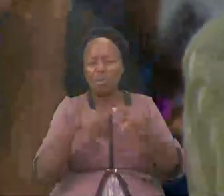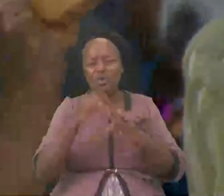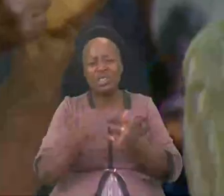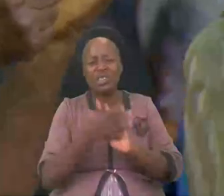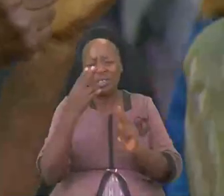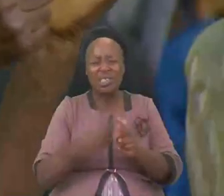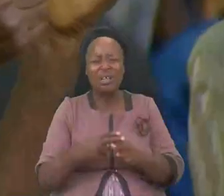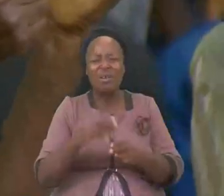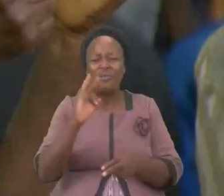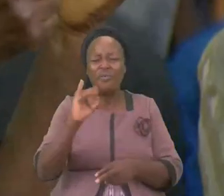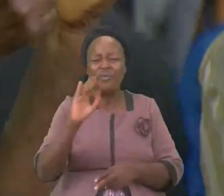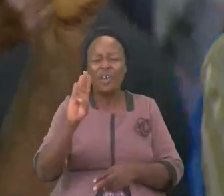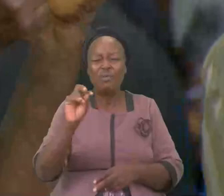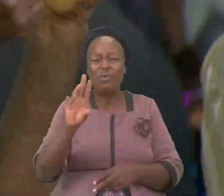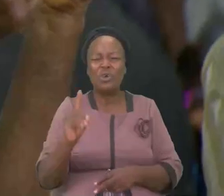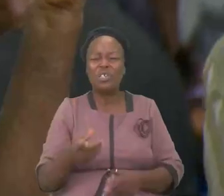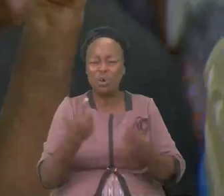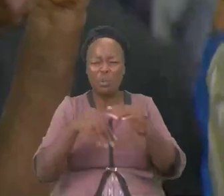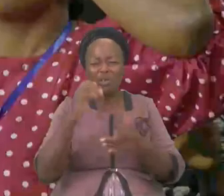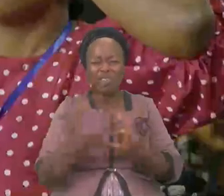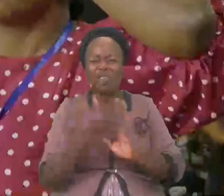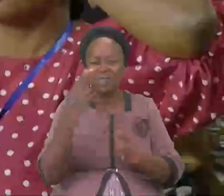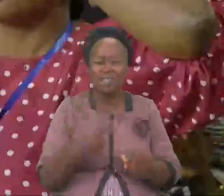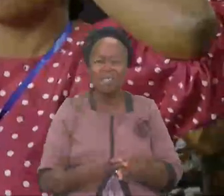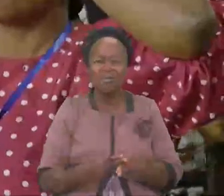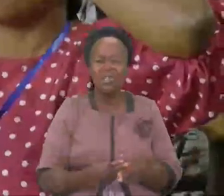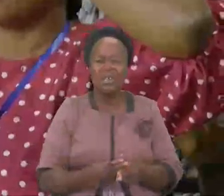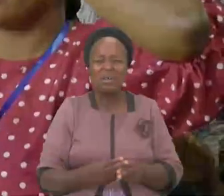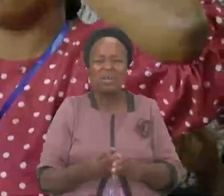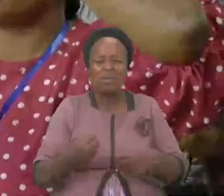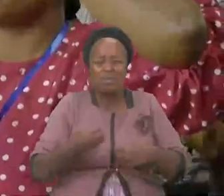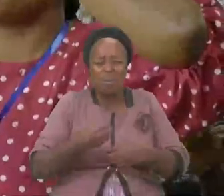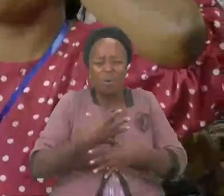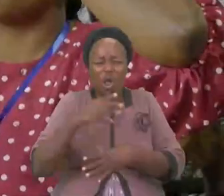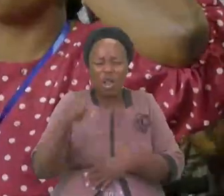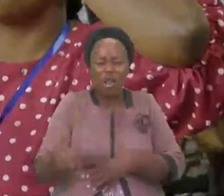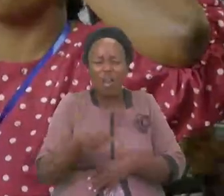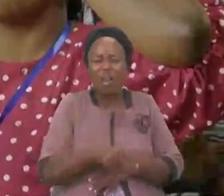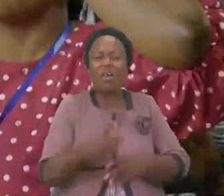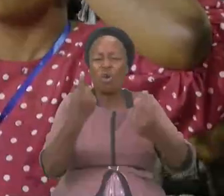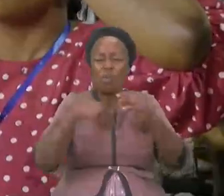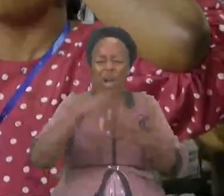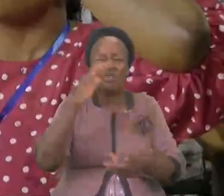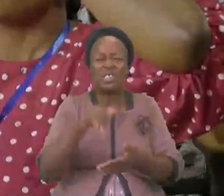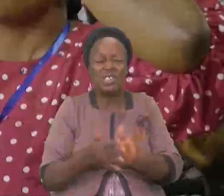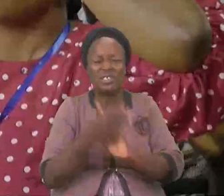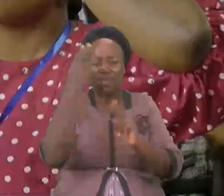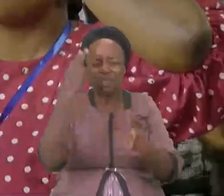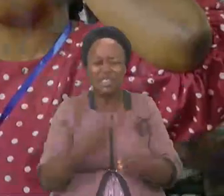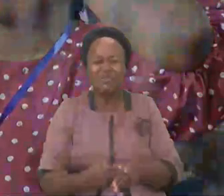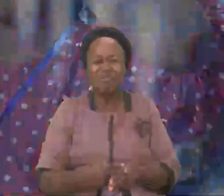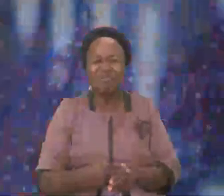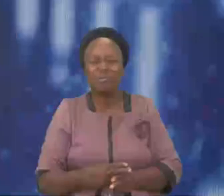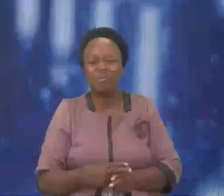Jésus. Fibrome, sort au nom de Jésus. Éléphantiasis, sort au nom de